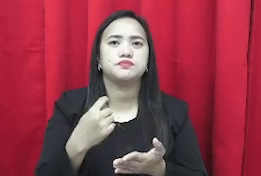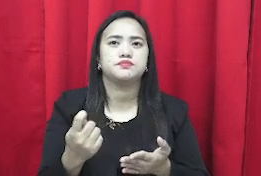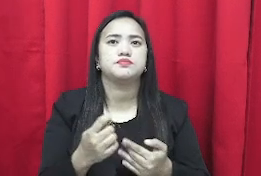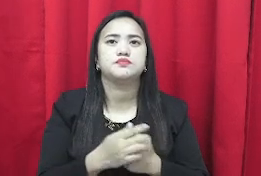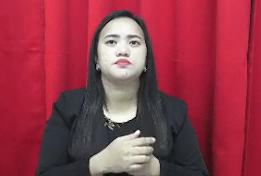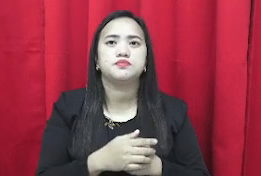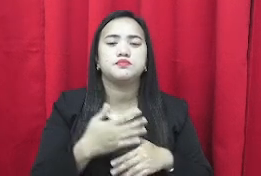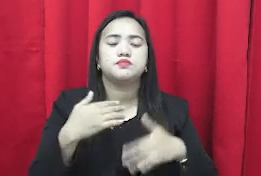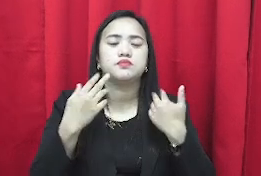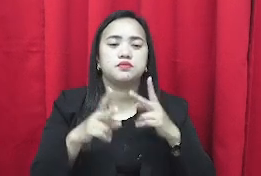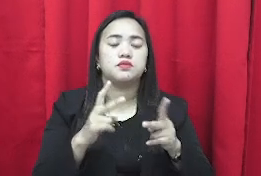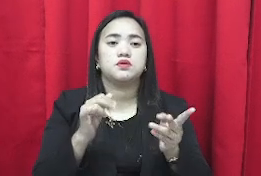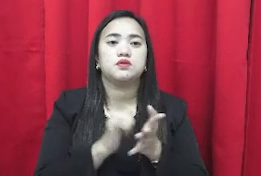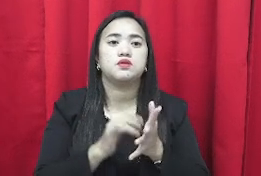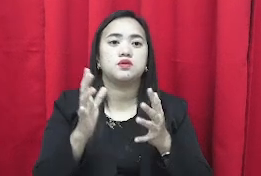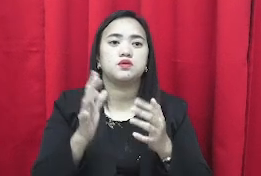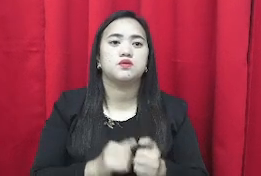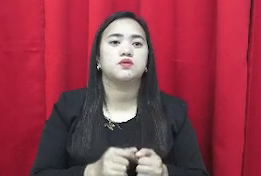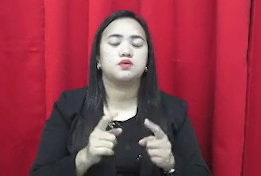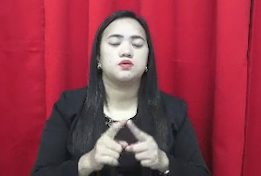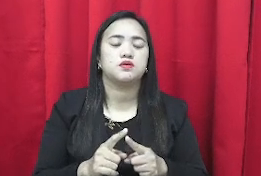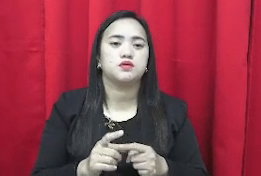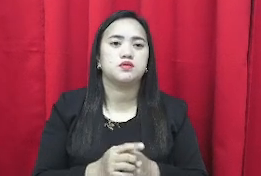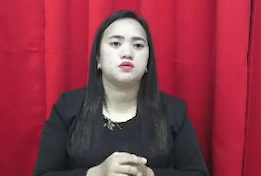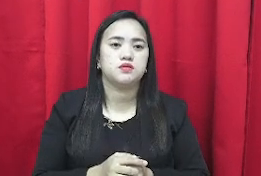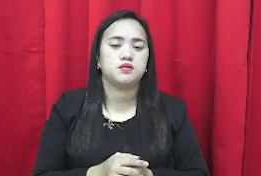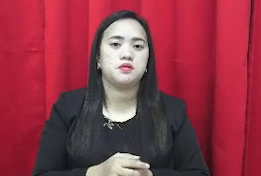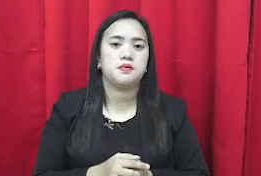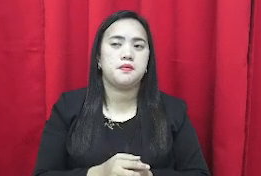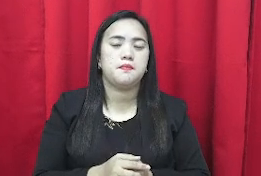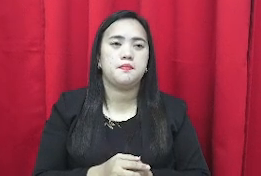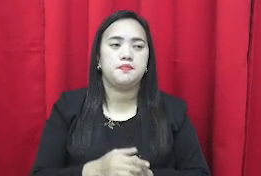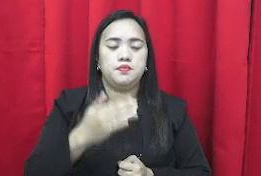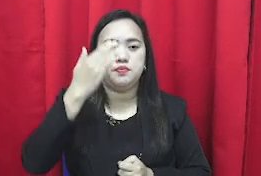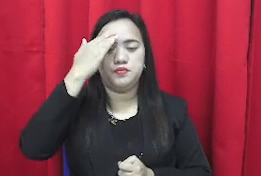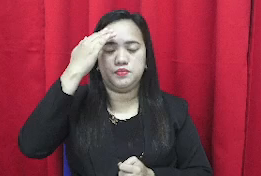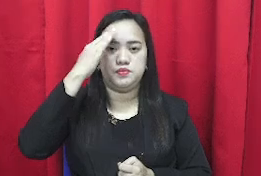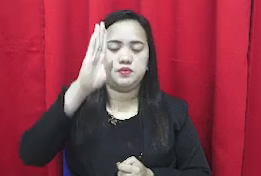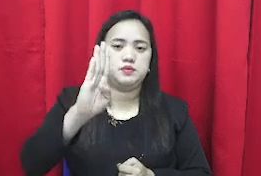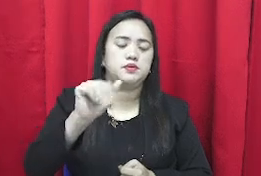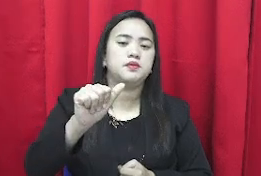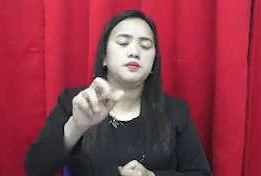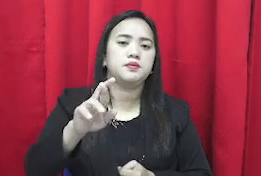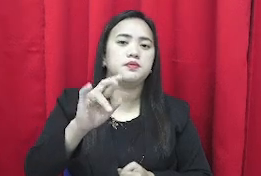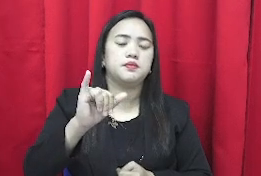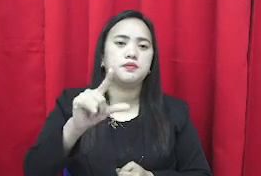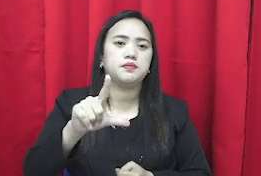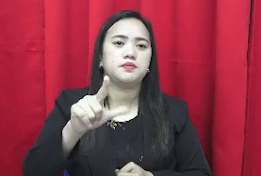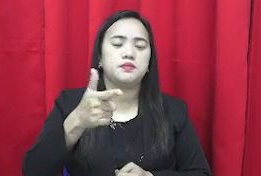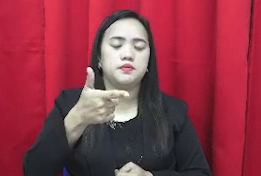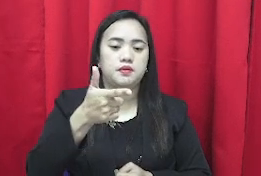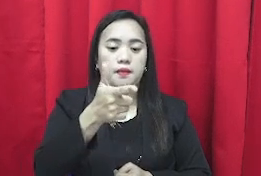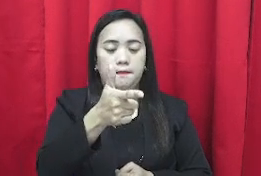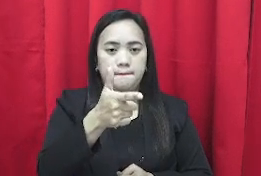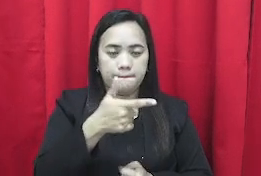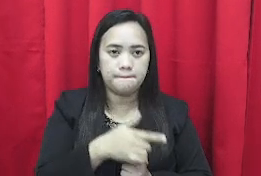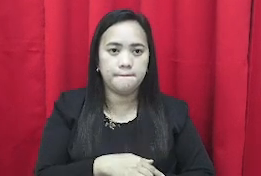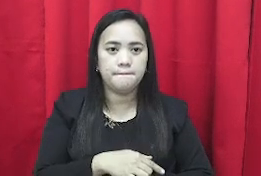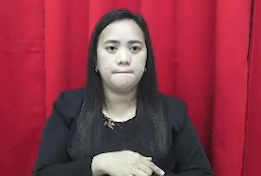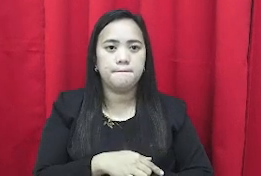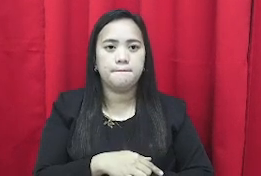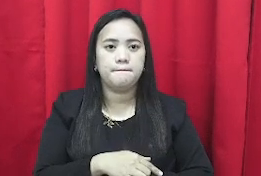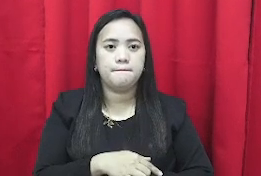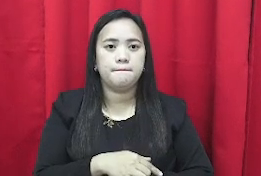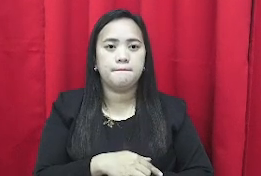ah nais humawak ng ah ng Baril eh Di ba lalaki Tapos mas gusto pa hawakan